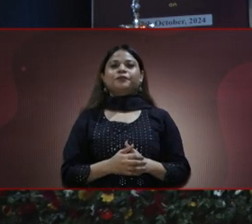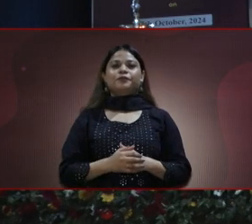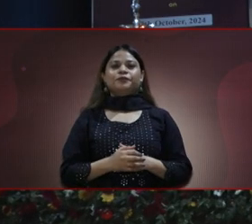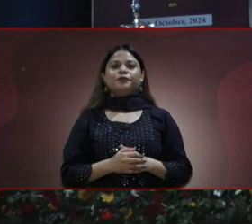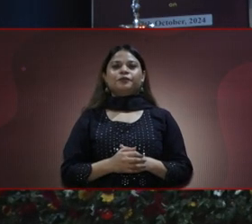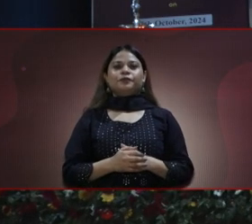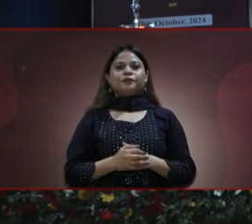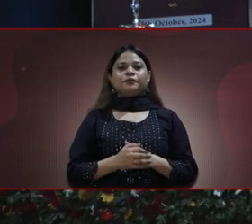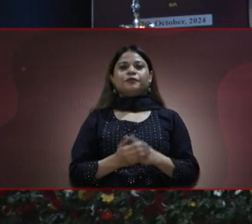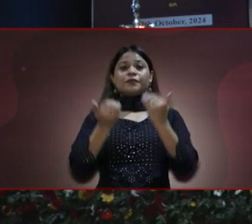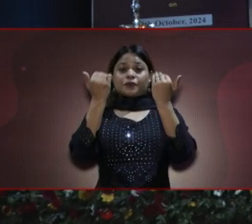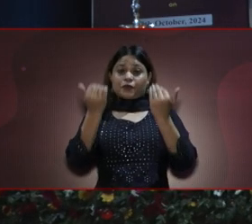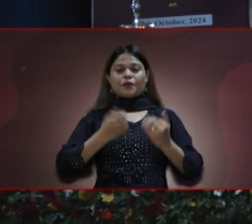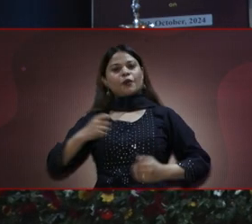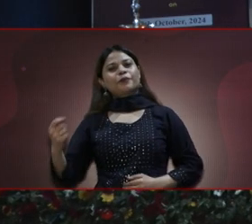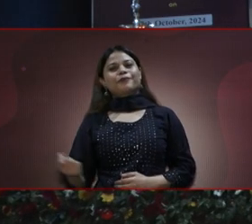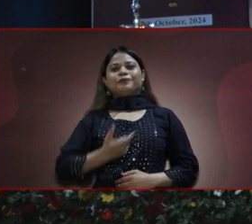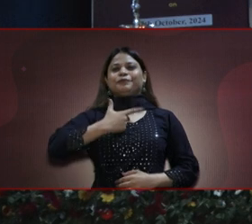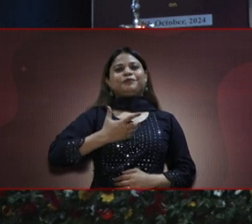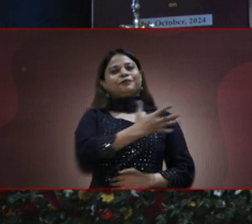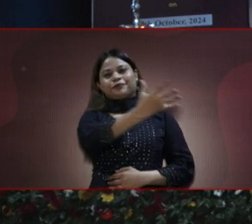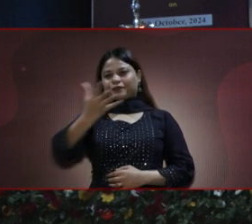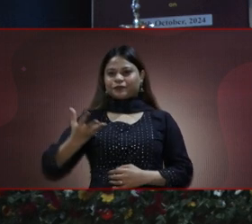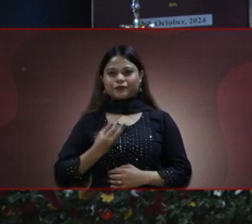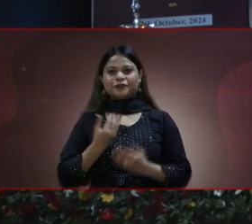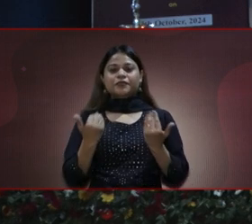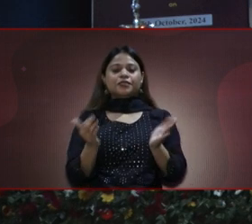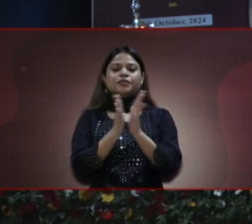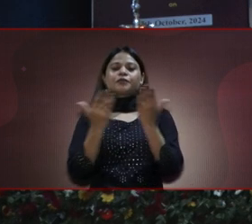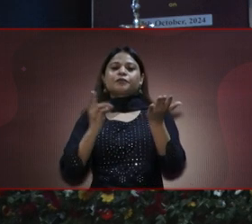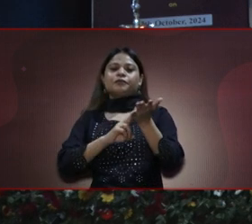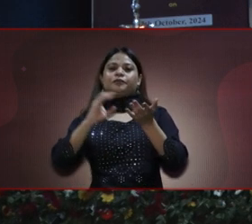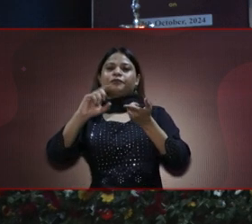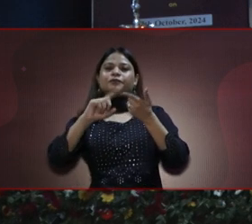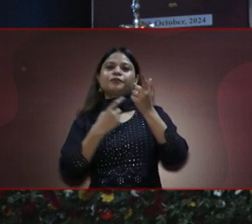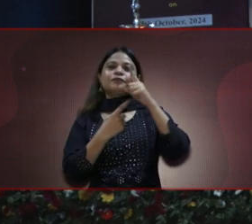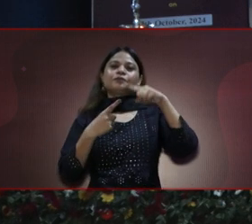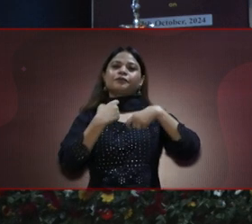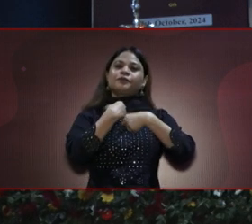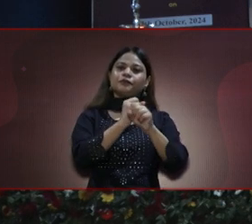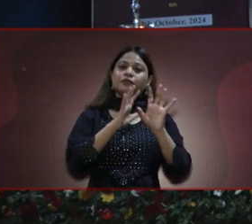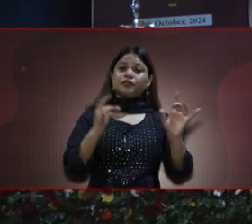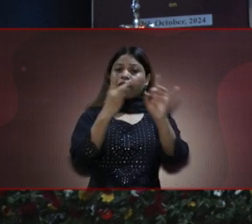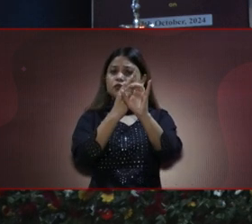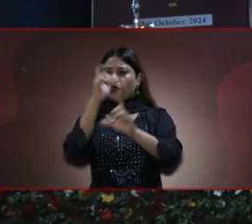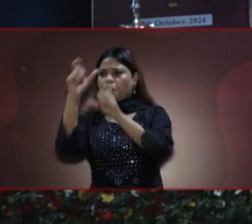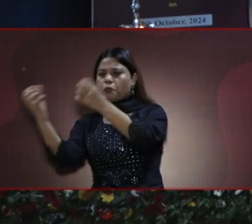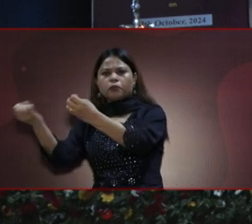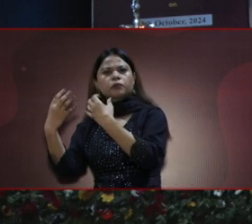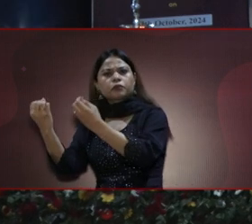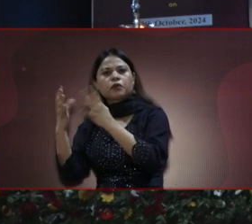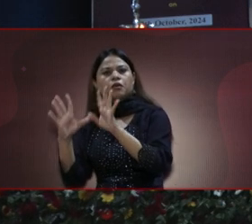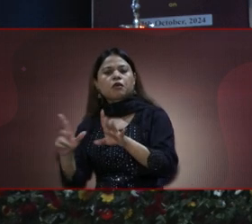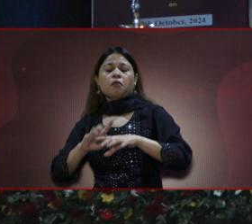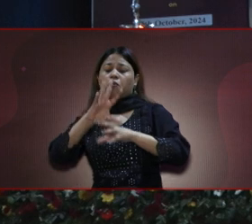अभी तक हम लोग बड़े हर्षित हैं कि जो किताबें एनसीईआरटी ने बनाई हैं और उसका जो फीडबैक हमारे समक्ष आ रहा है